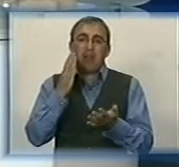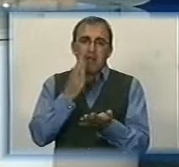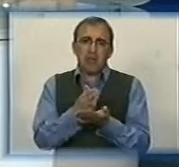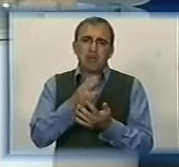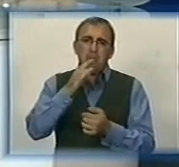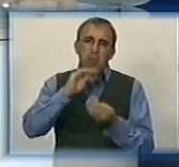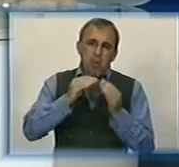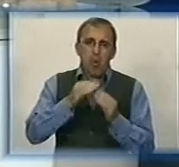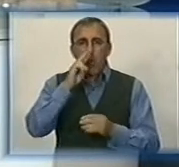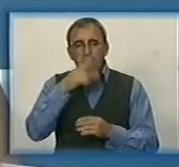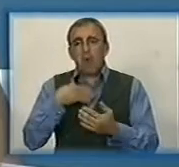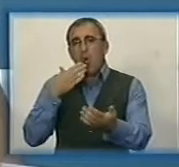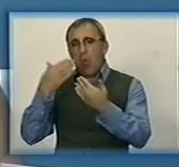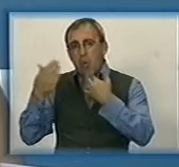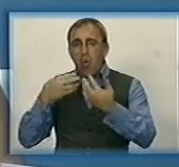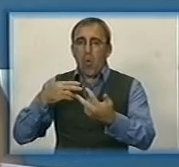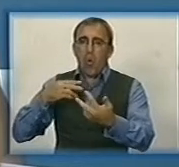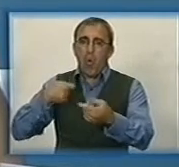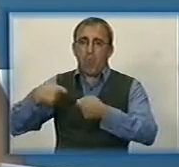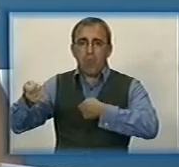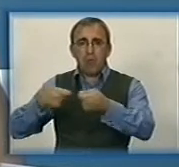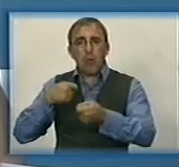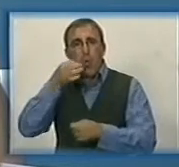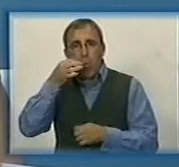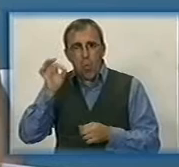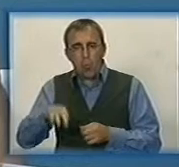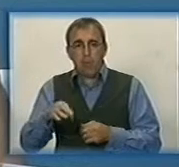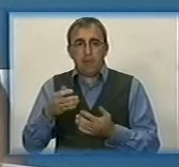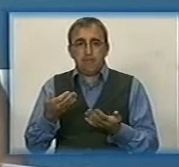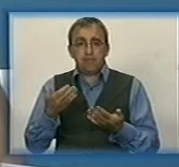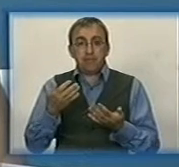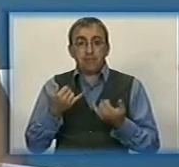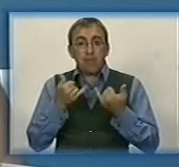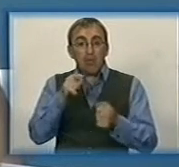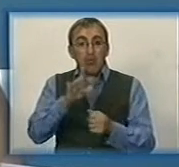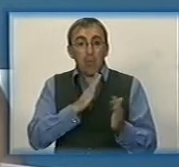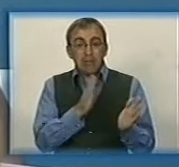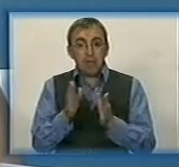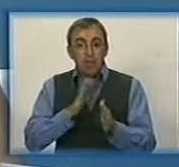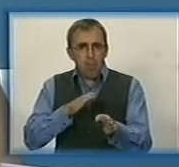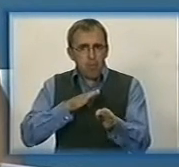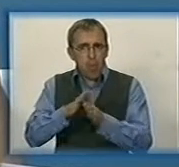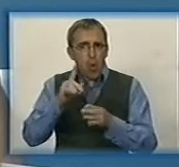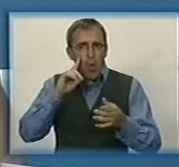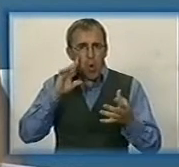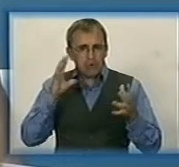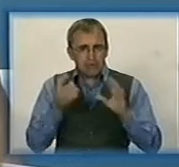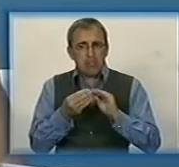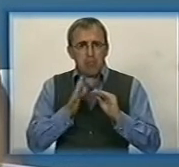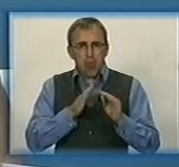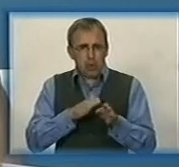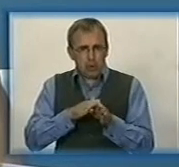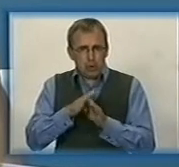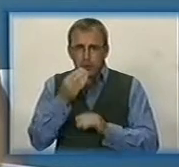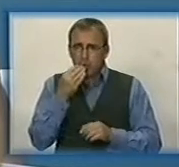Мы общаемся, обмениваемся опытом. Но для того, чтобы система была полноценна, как вы говорите, досконала, ну,